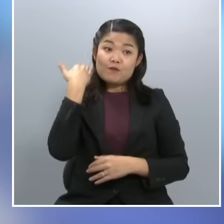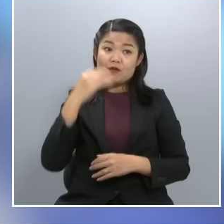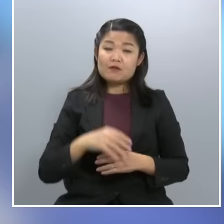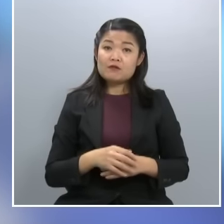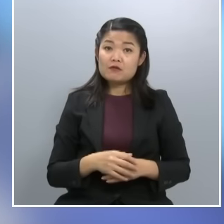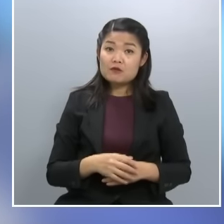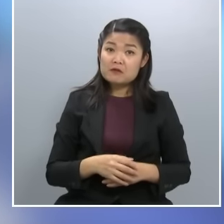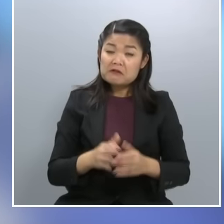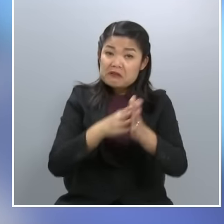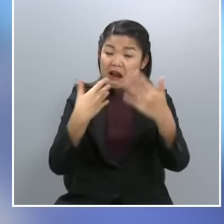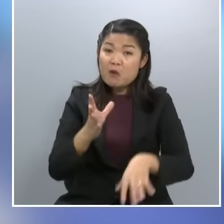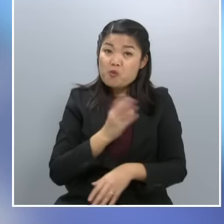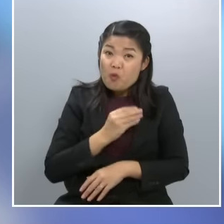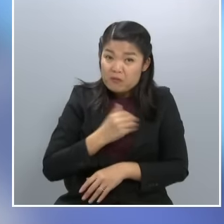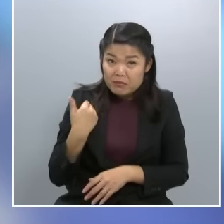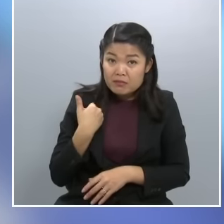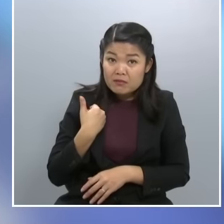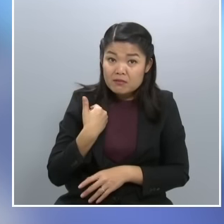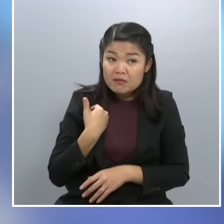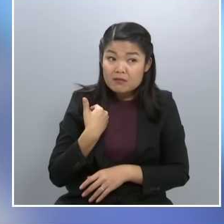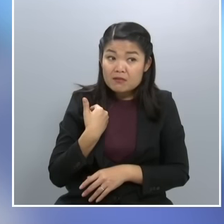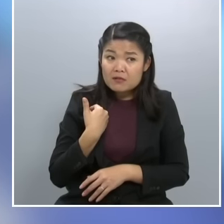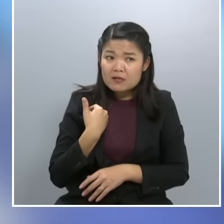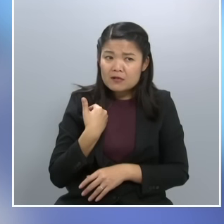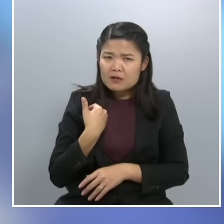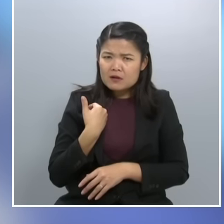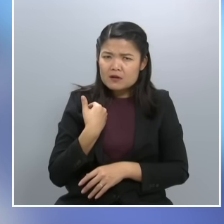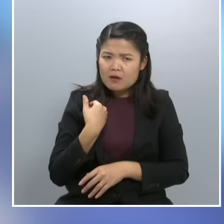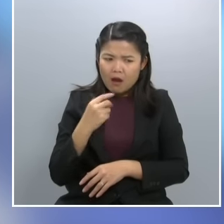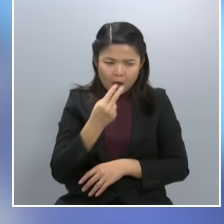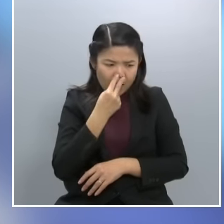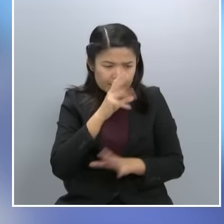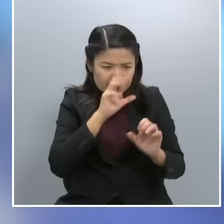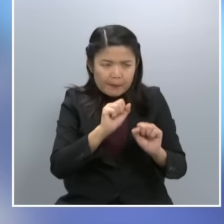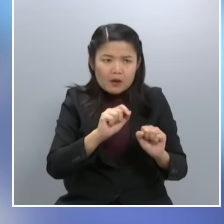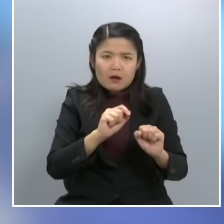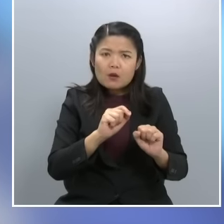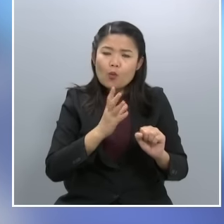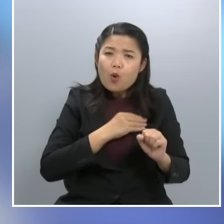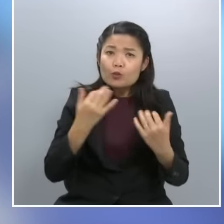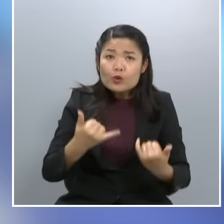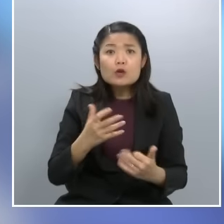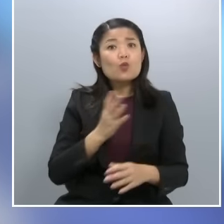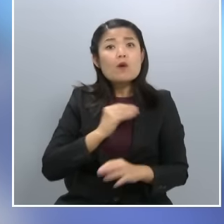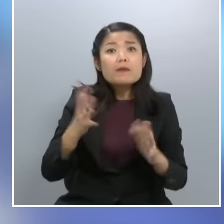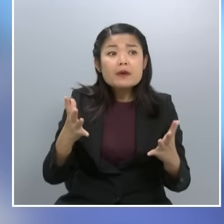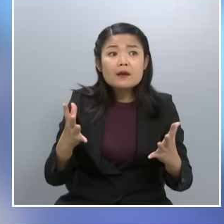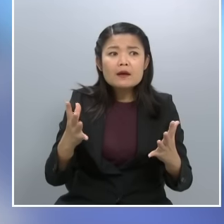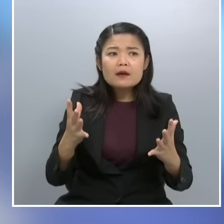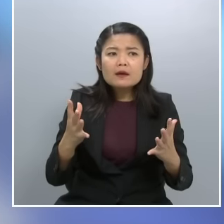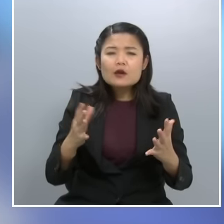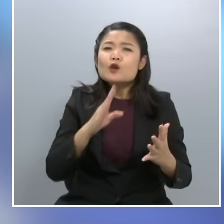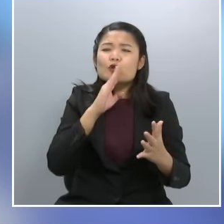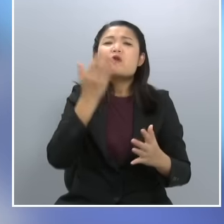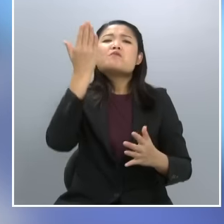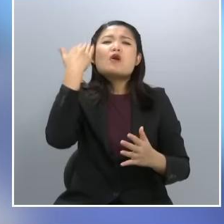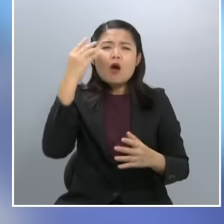น่ะมาแล้วไม่กลัวเหรอก็เห็นตวันแรกก็เห็นกลัววันนี้ไม่ไม่ไม่กลัวแล้วจริงๆอ่ะถ้ายอมวัน